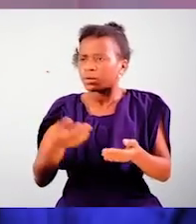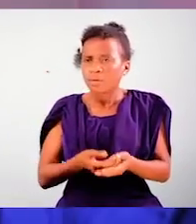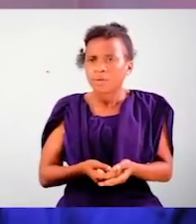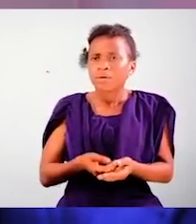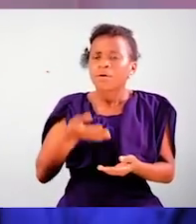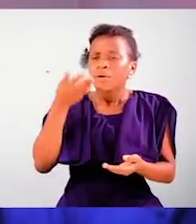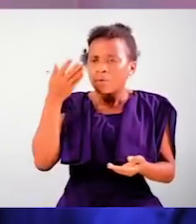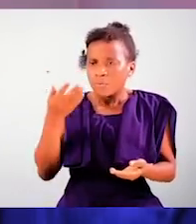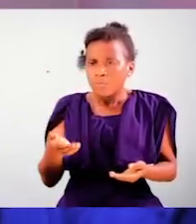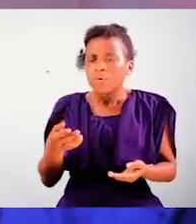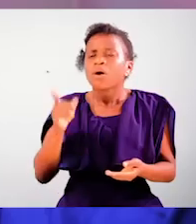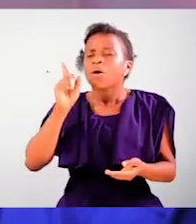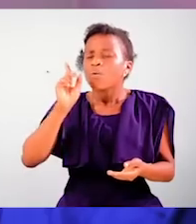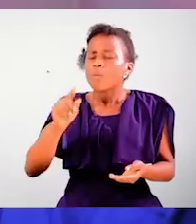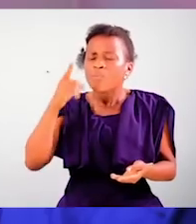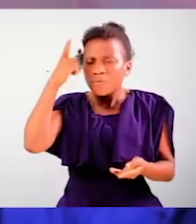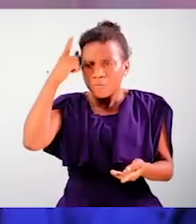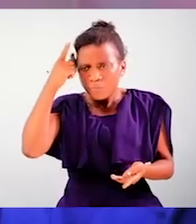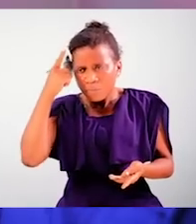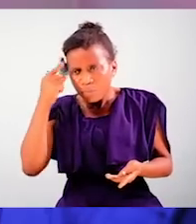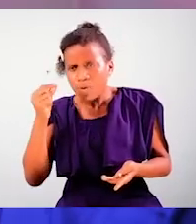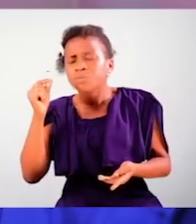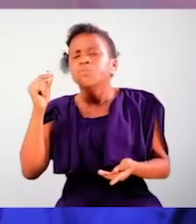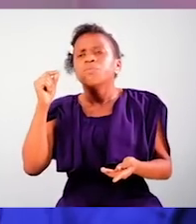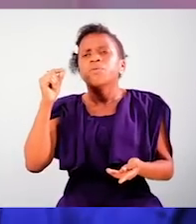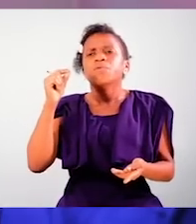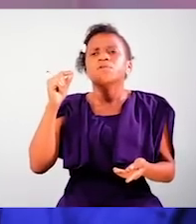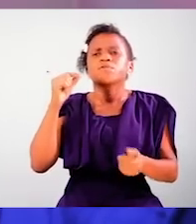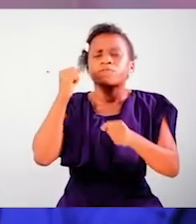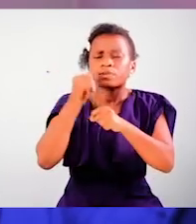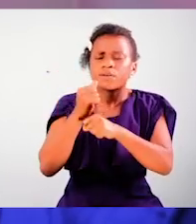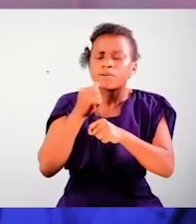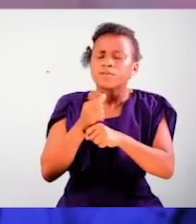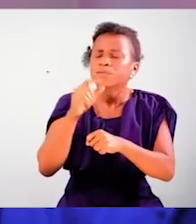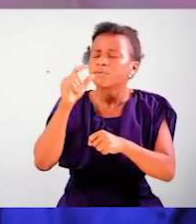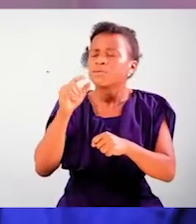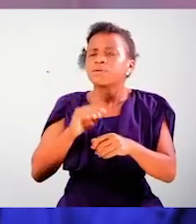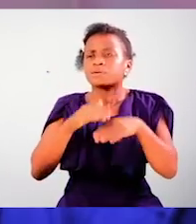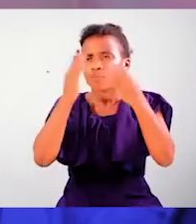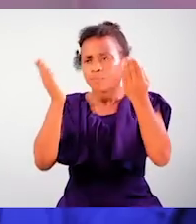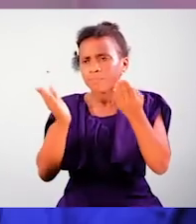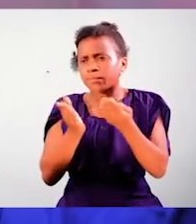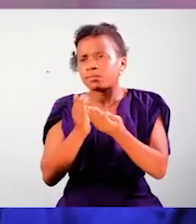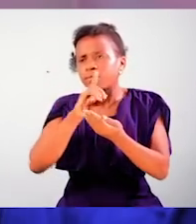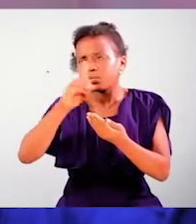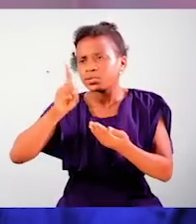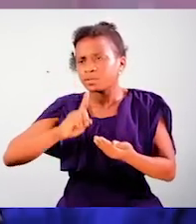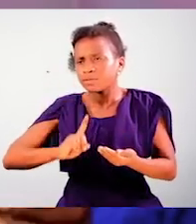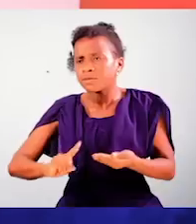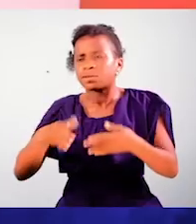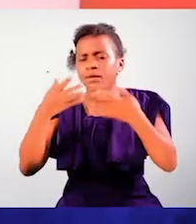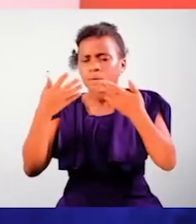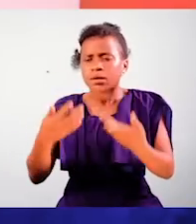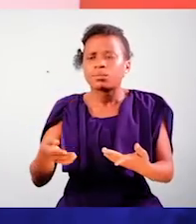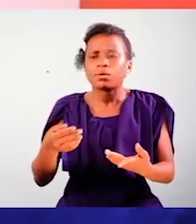na kazi ni wengi na waadilifu ni wengi. Lazima tufanye hicho kitu, tusiogope. Tatizo tunaogopa, tunatazamana sura.